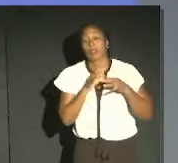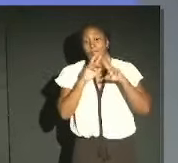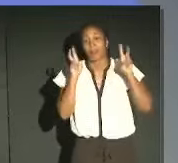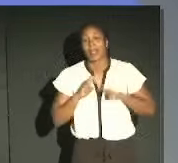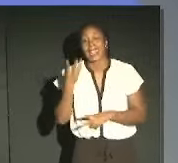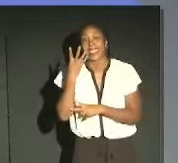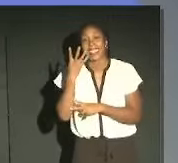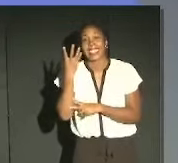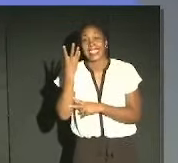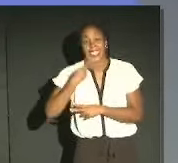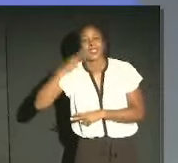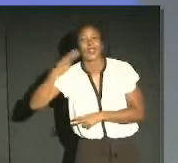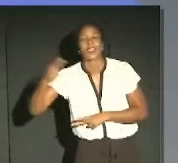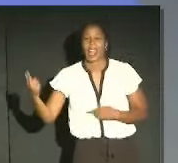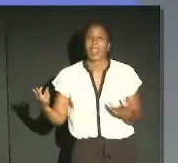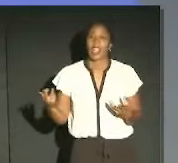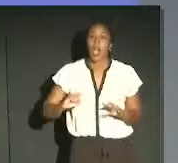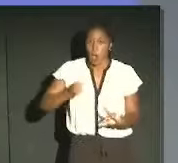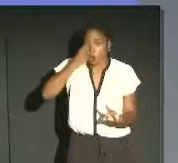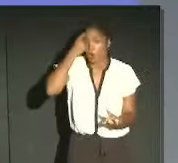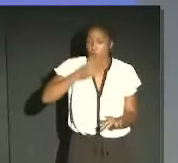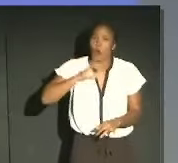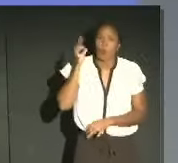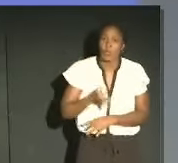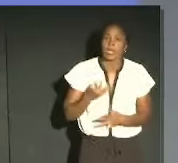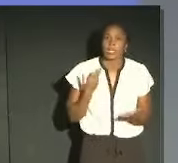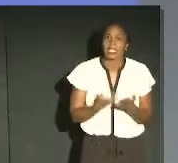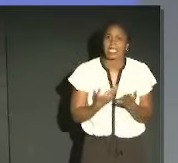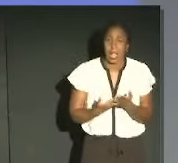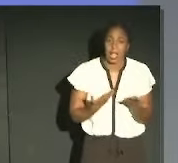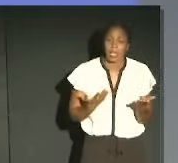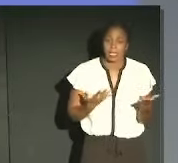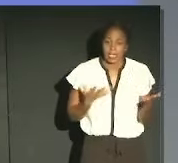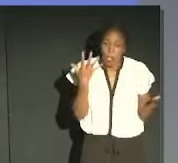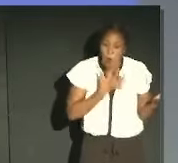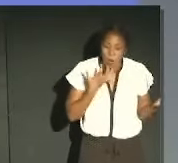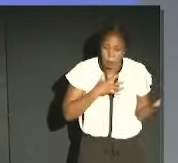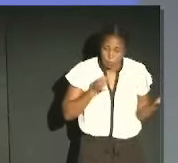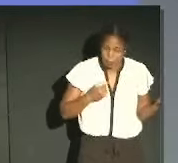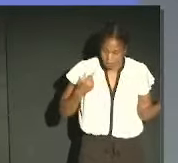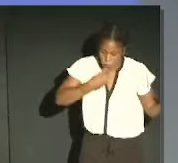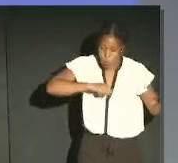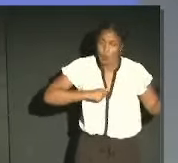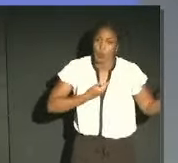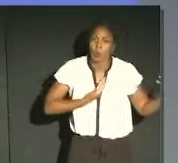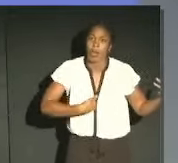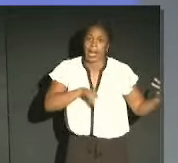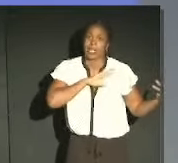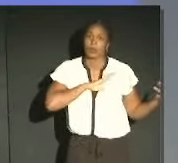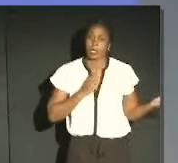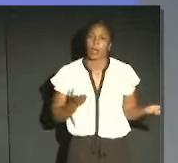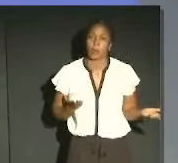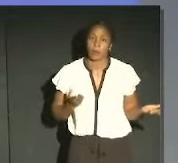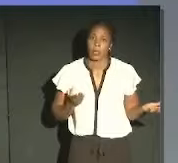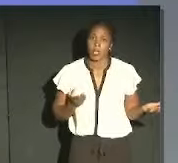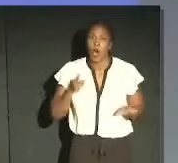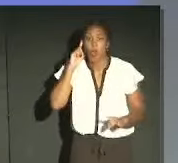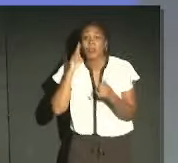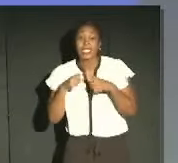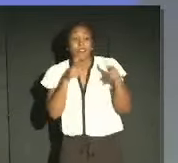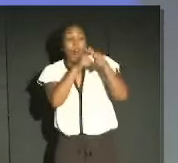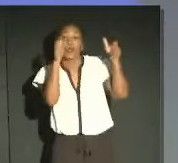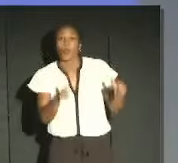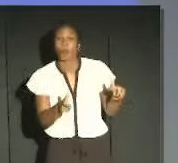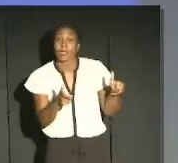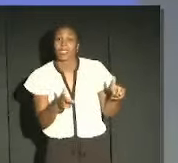français dans ce qui n'est pas un désastre mais une culpabilité au service du profit de quelques entreprises pour